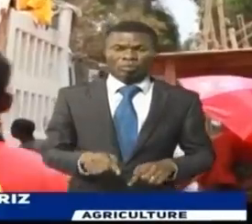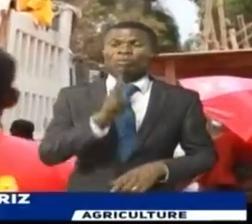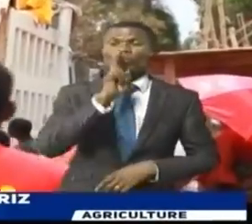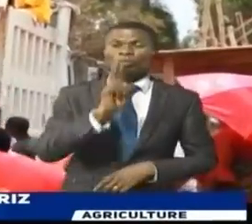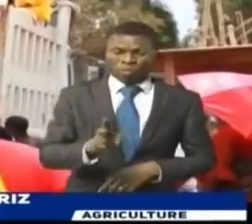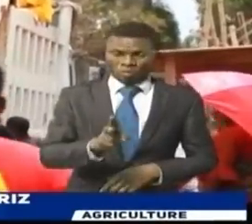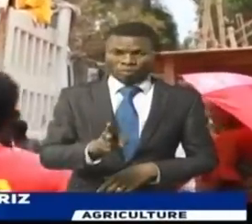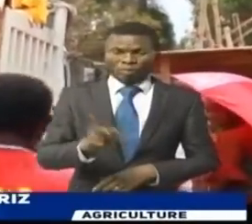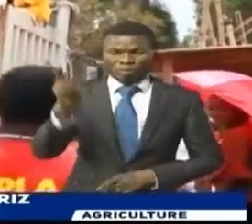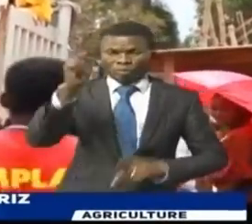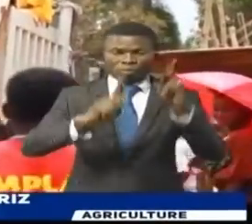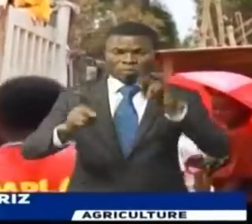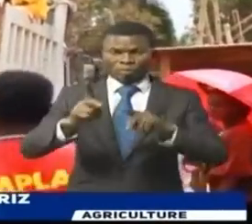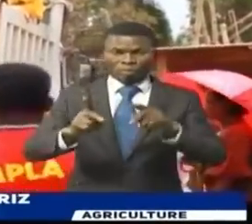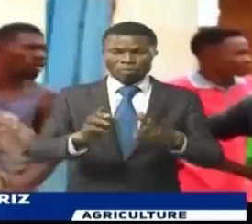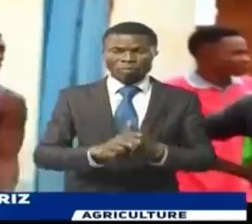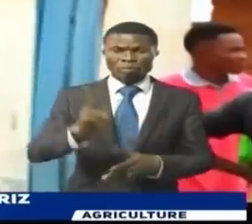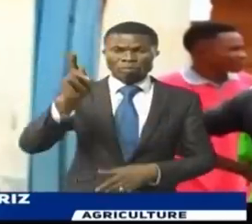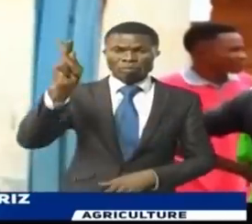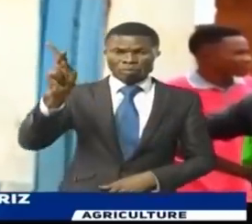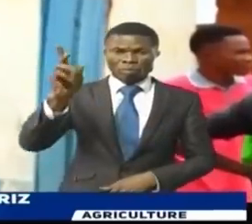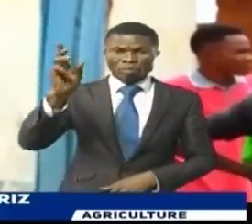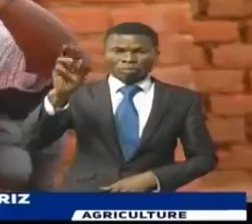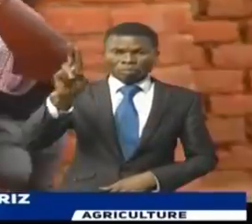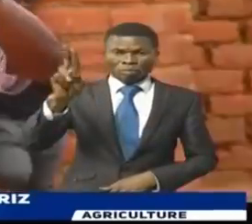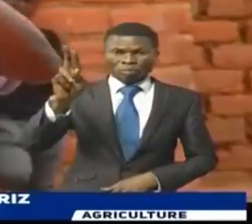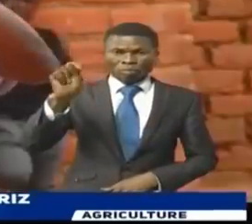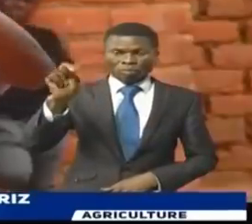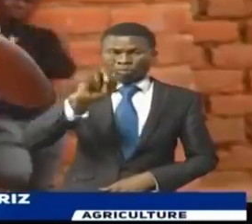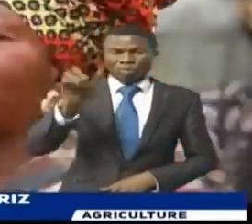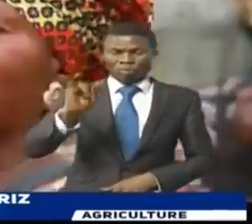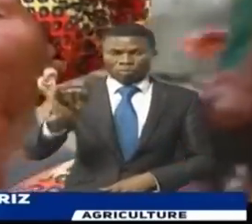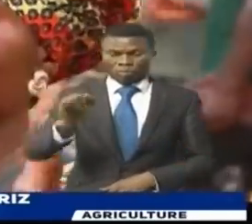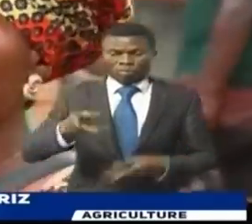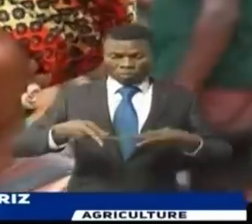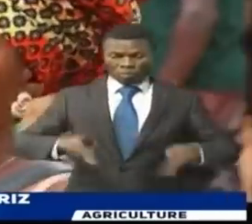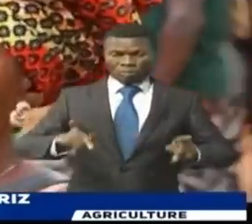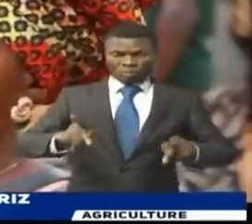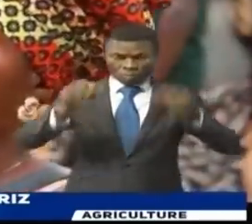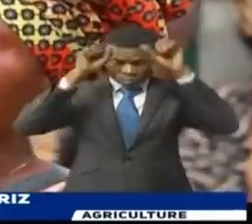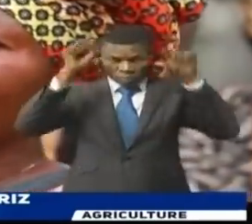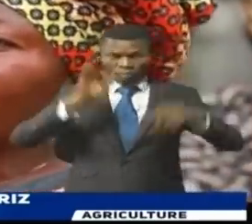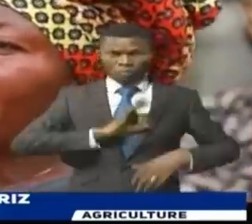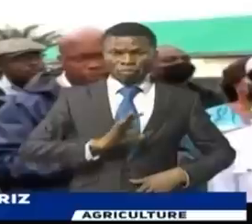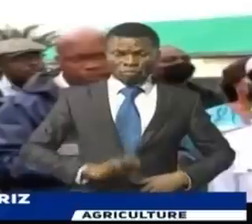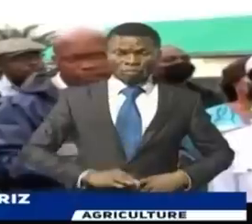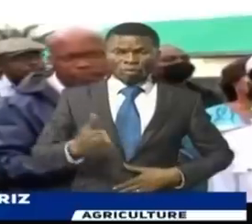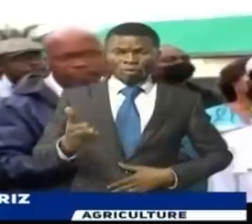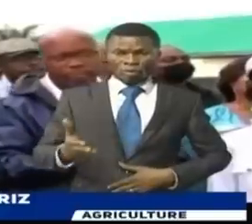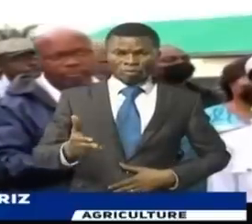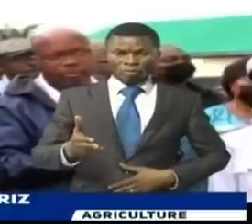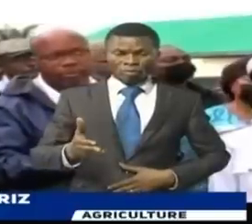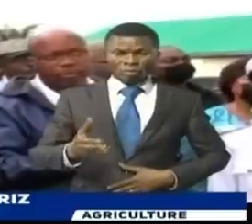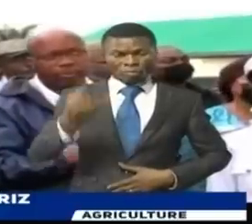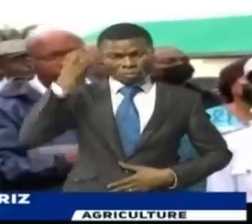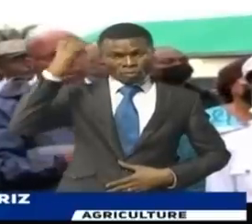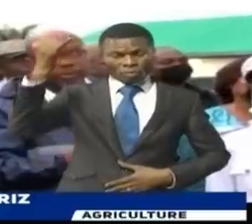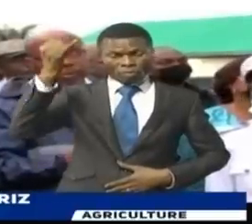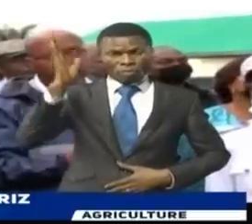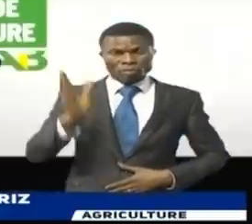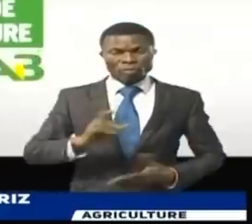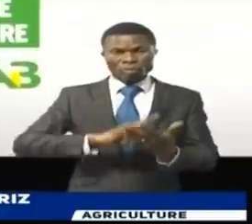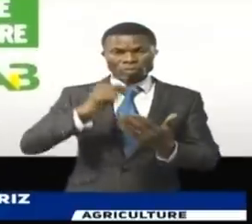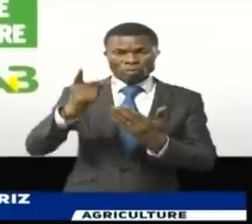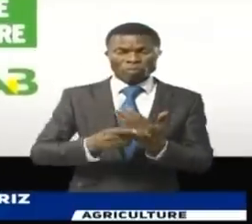pour les habitants des Kunzi dans le Congo central. Sous l'impulsion du chef de l'État Félix-Antoine Tshisekedi, initiateur du